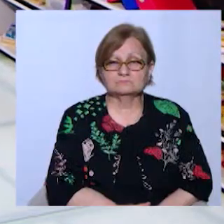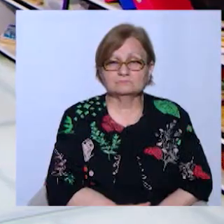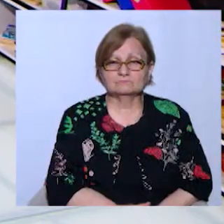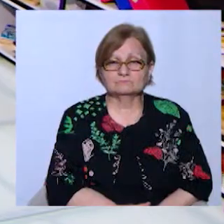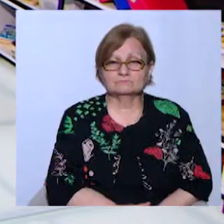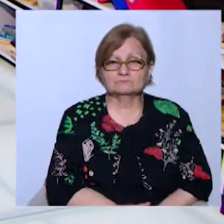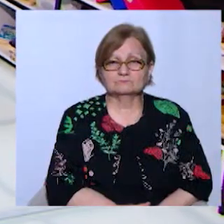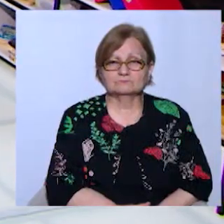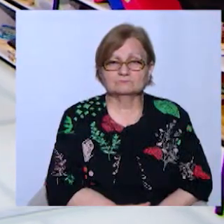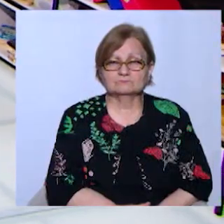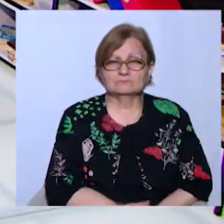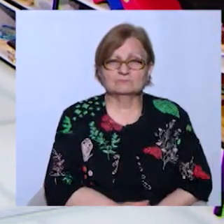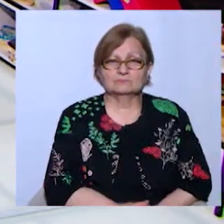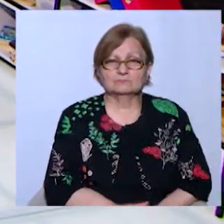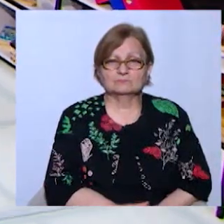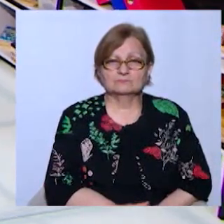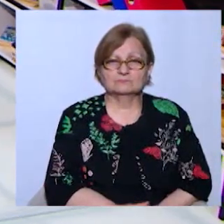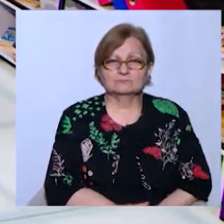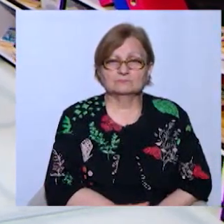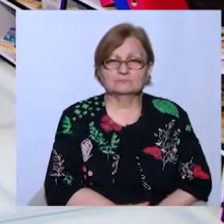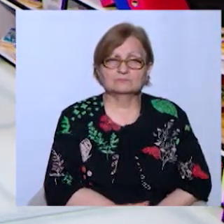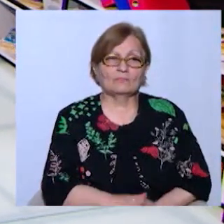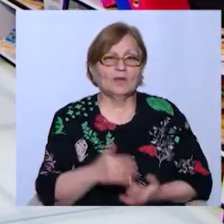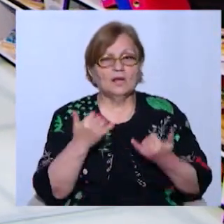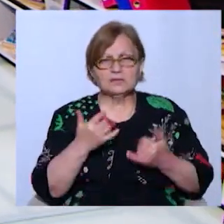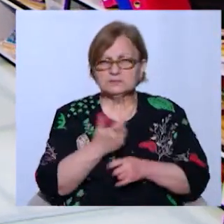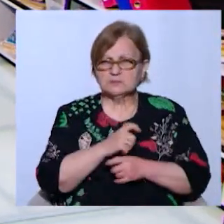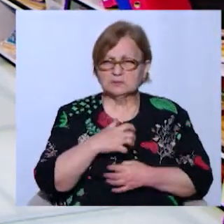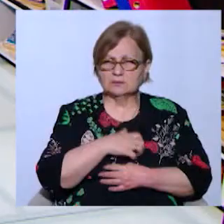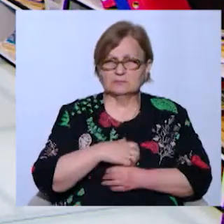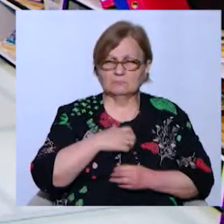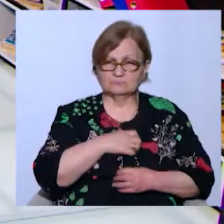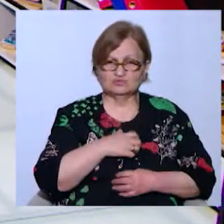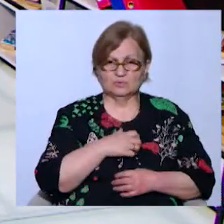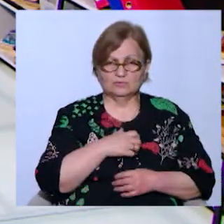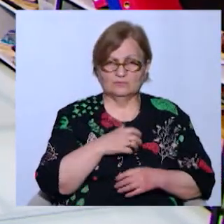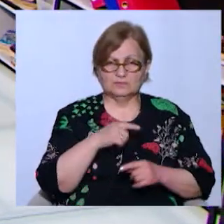ახლა ძალიან მნიშვნელოვან საკითხს მინდა შევეხო, რაც არის ფართობი.